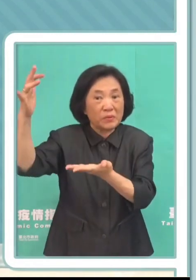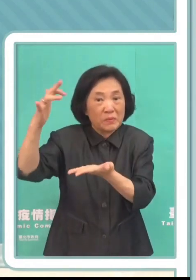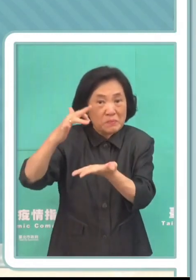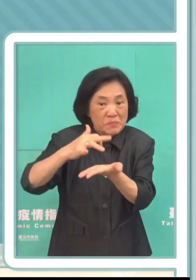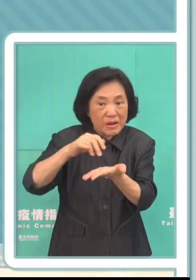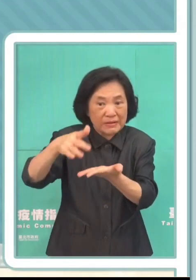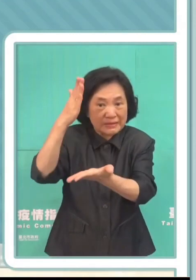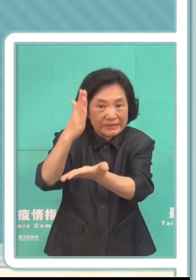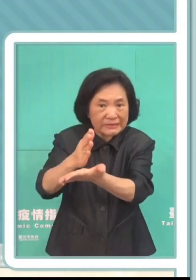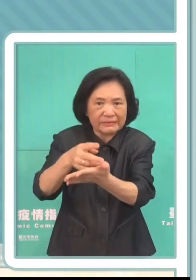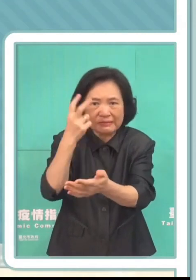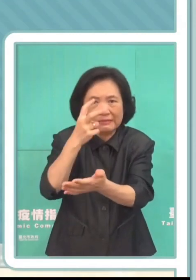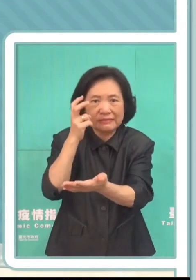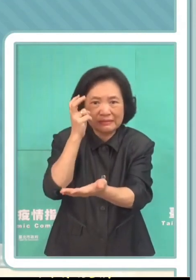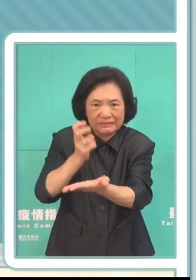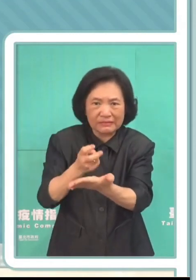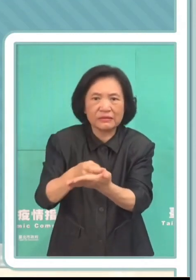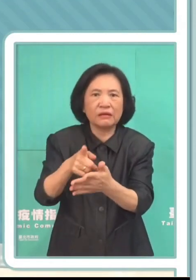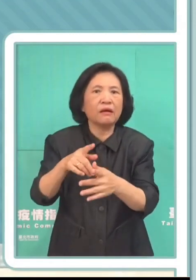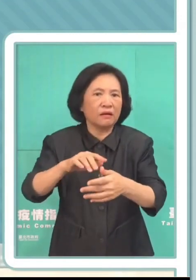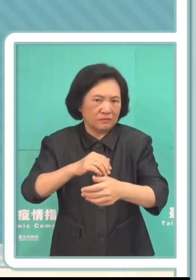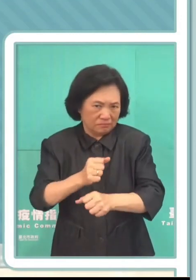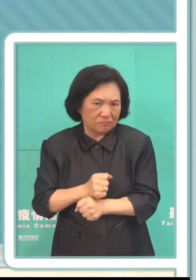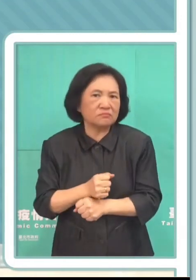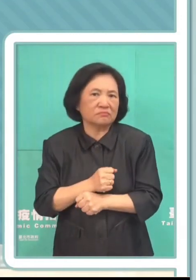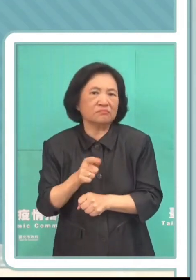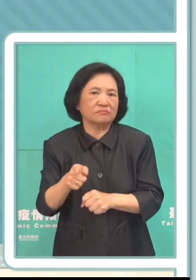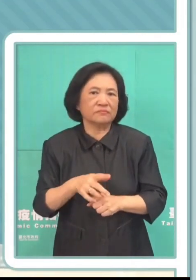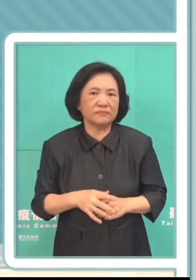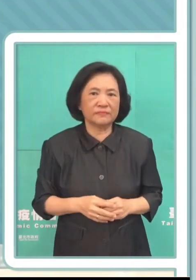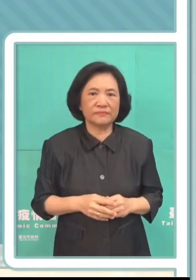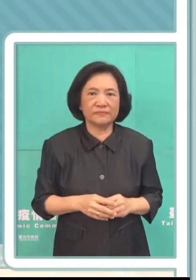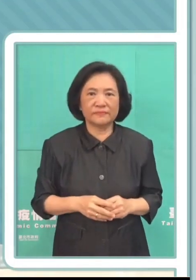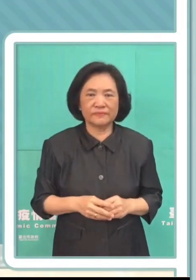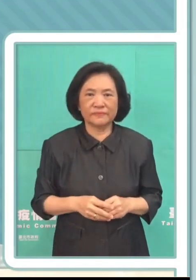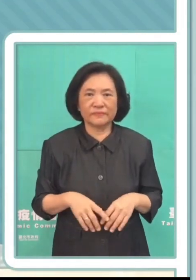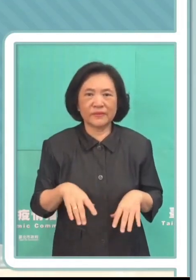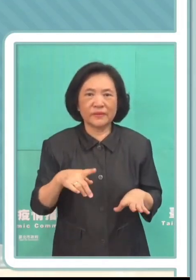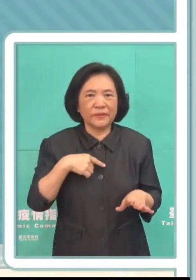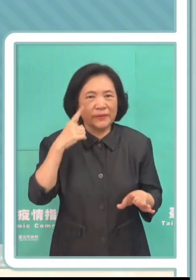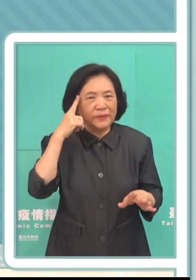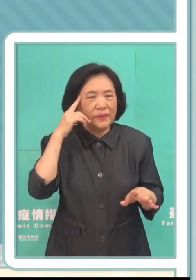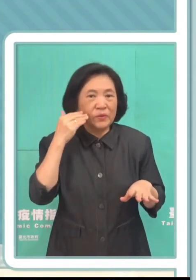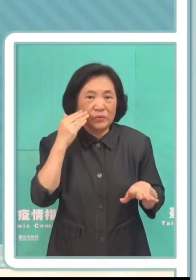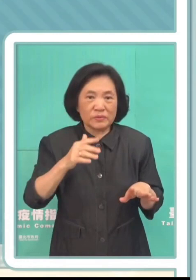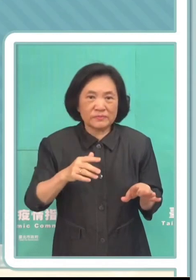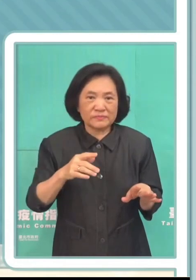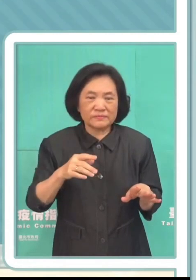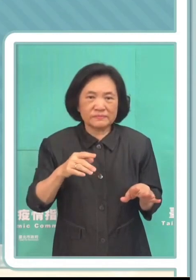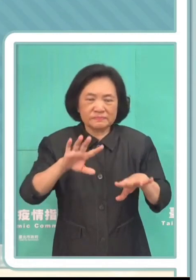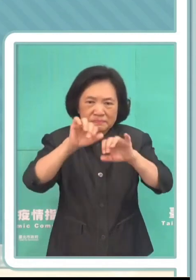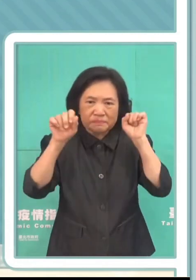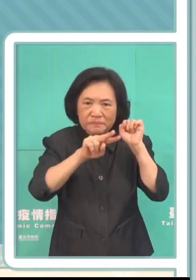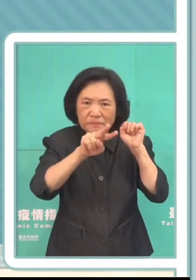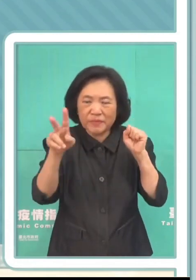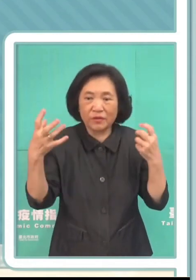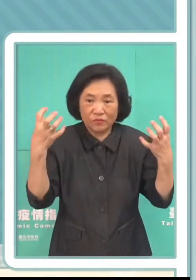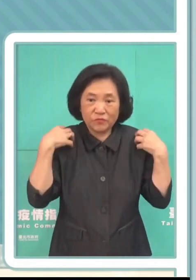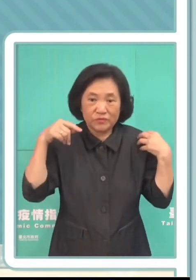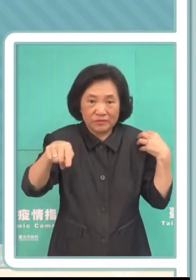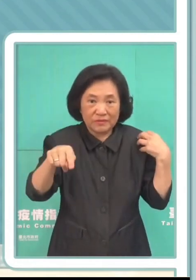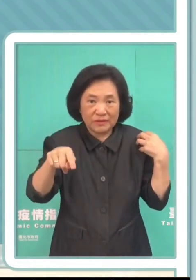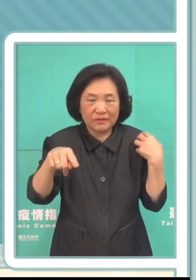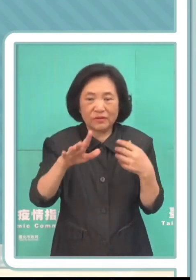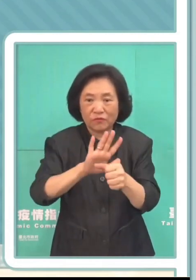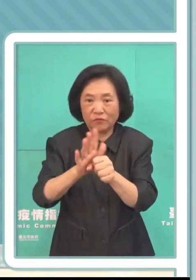你知道吗？这是一个很重要的防线。所以就实务上来讲，你知道，我觉得这种负责边境管